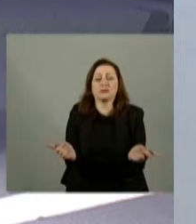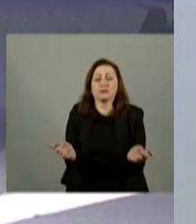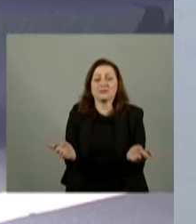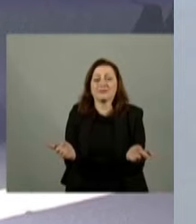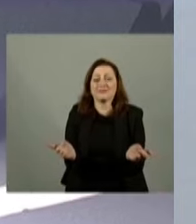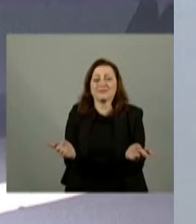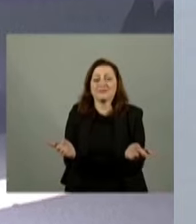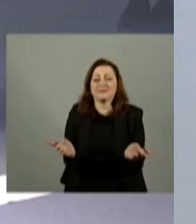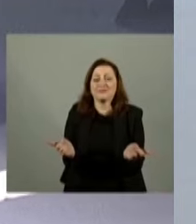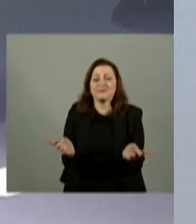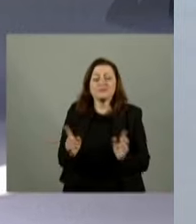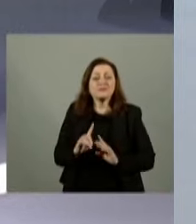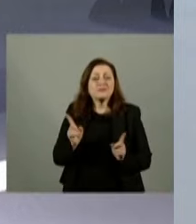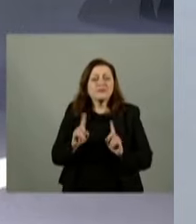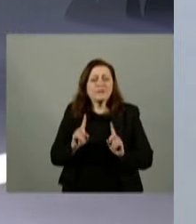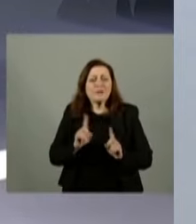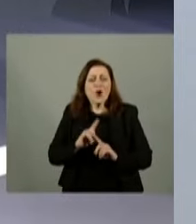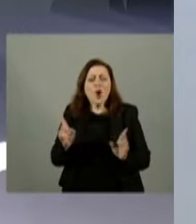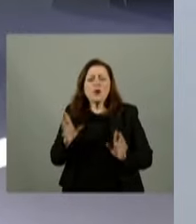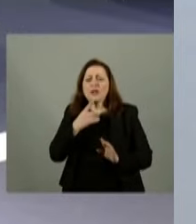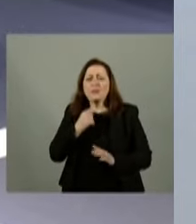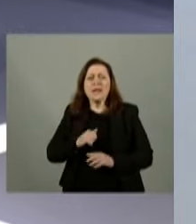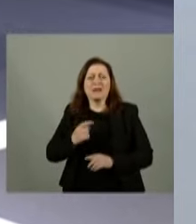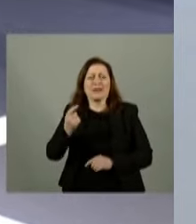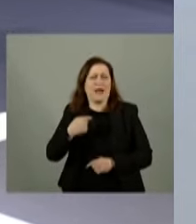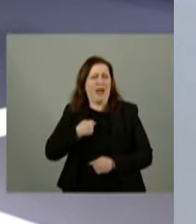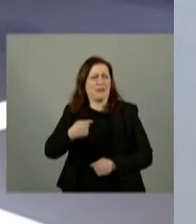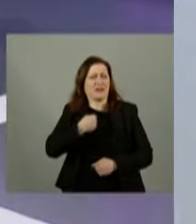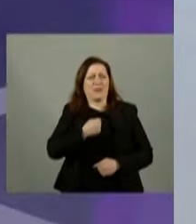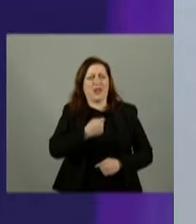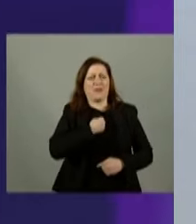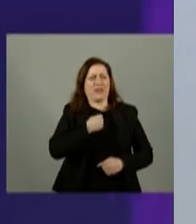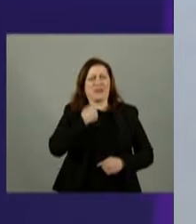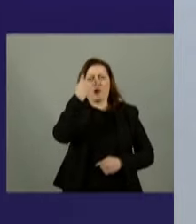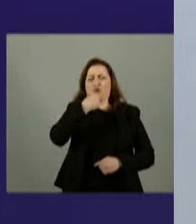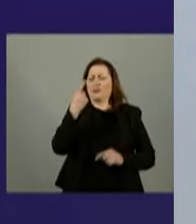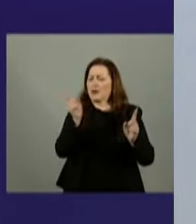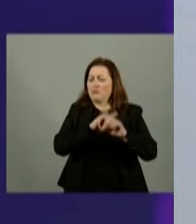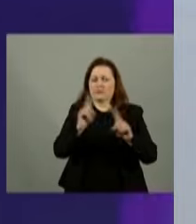Κεντρικής Επιτροπής ούτε στο συνέδριο. Θα πάει σε δικό του κόμμα?